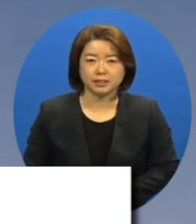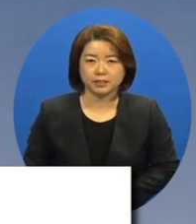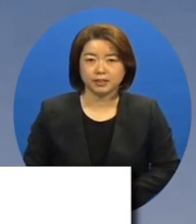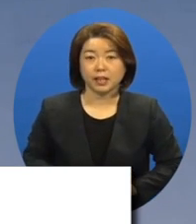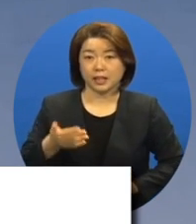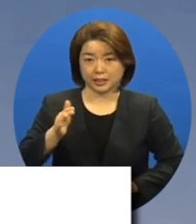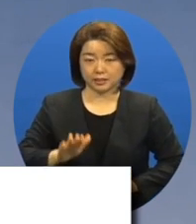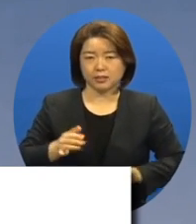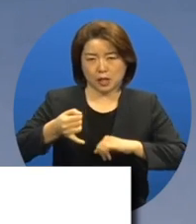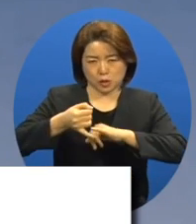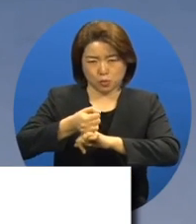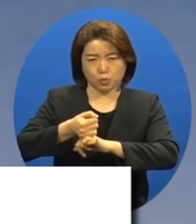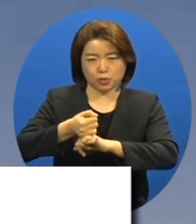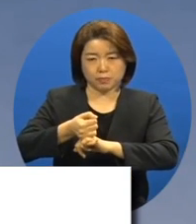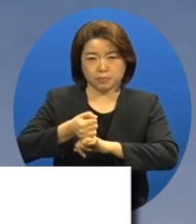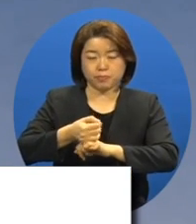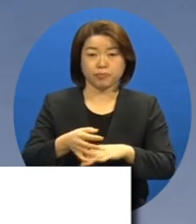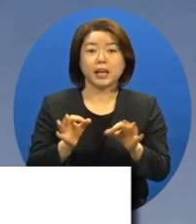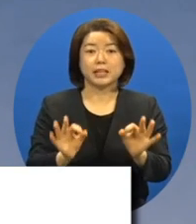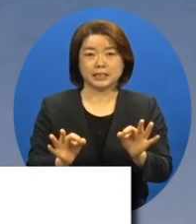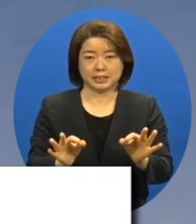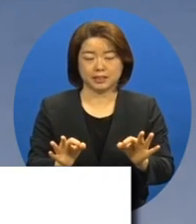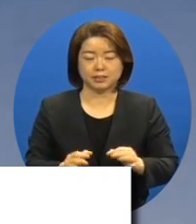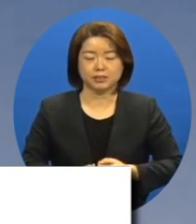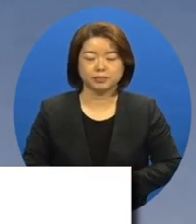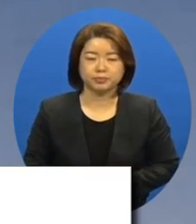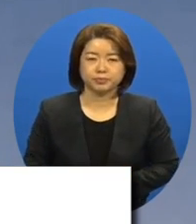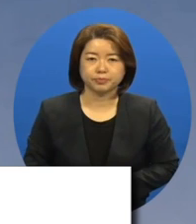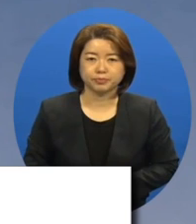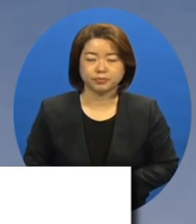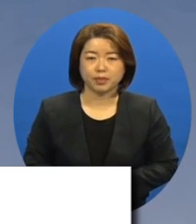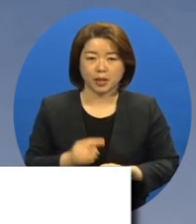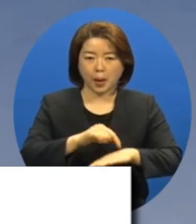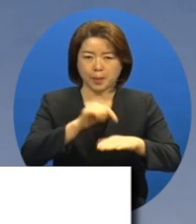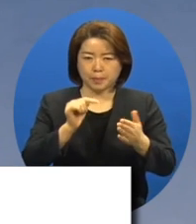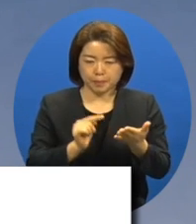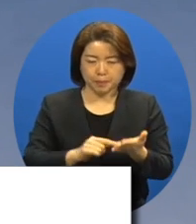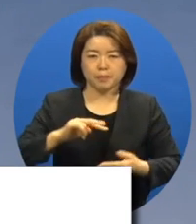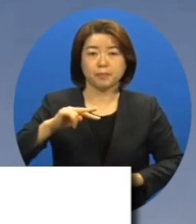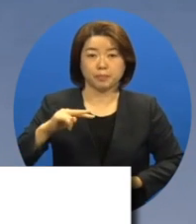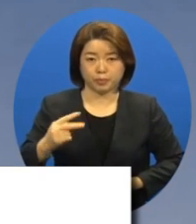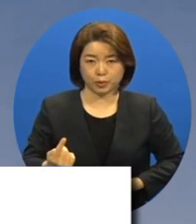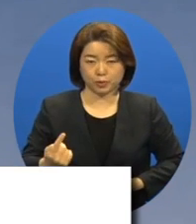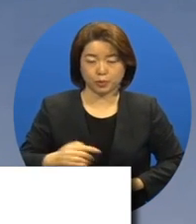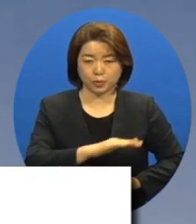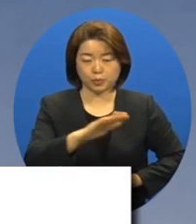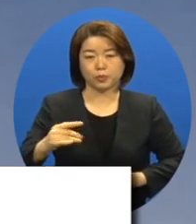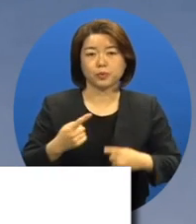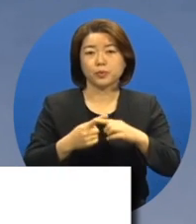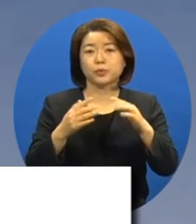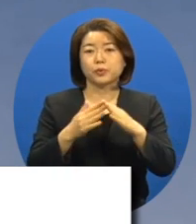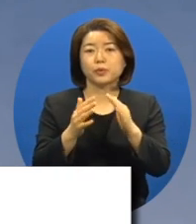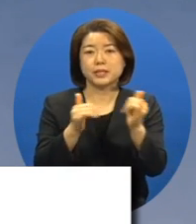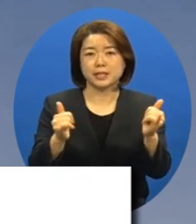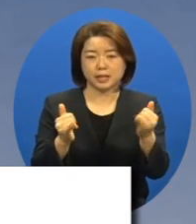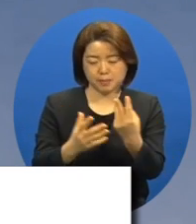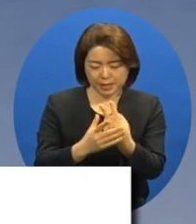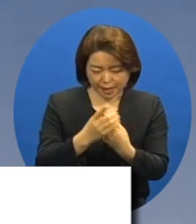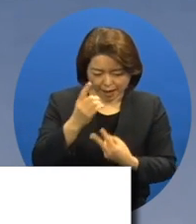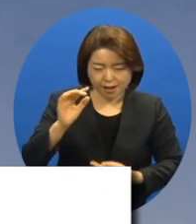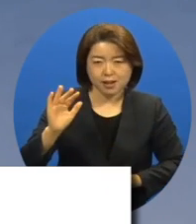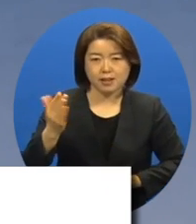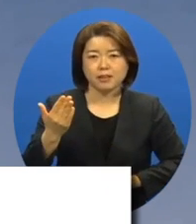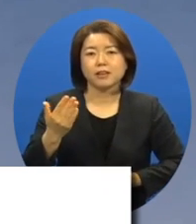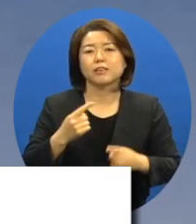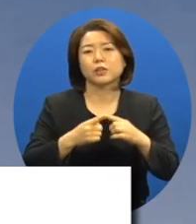그러나 반드시 이제는 아 마음까지 우리 교우들이 하나가 된 교회가 되었습니다